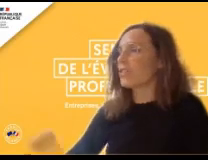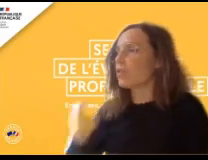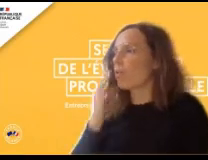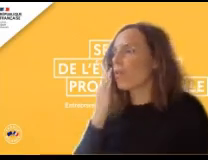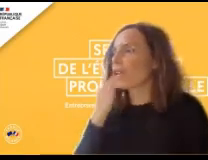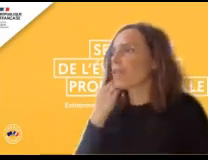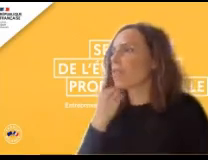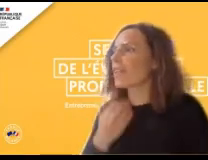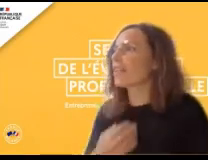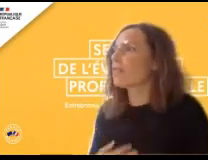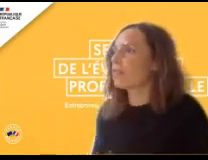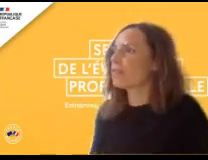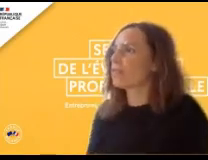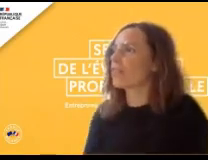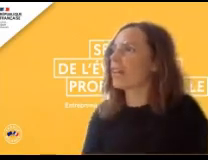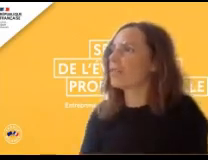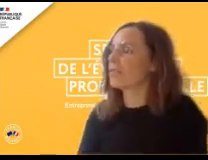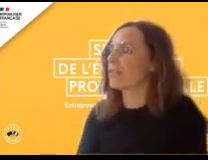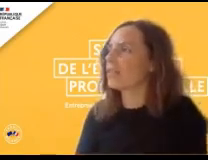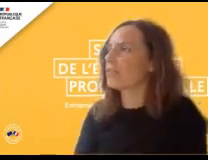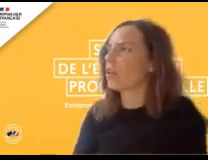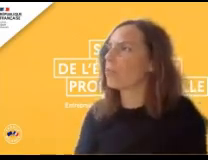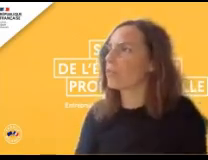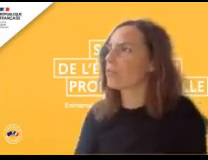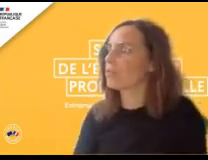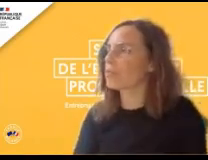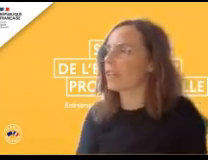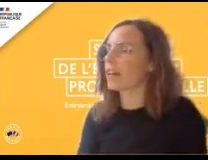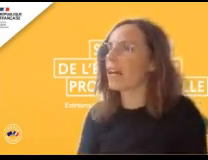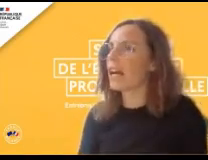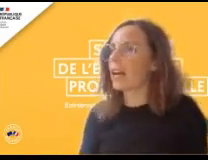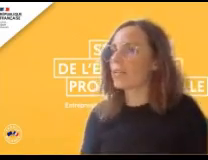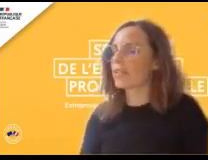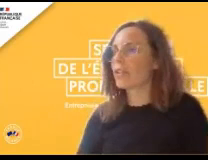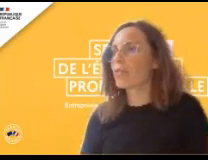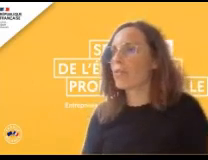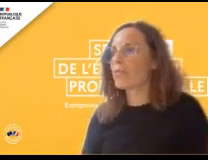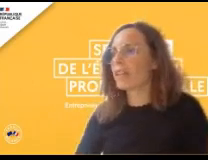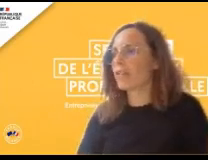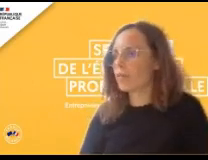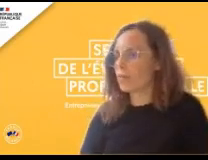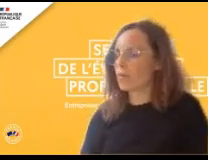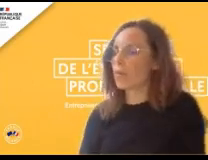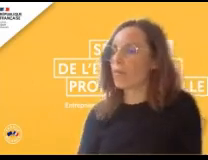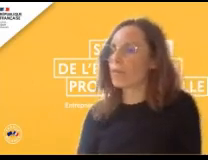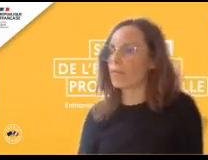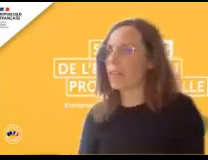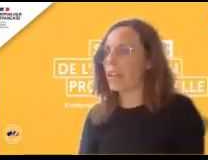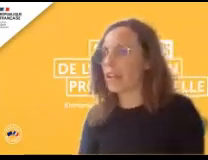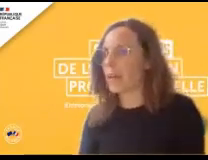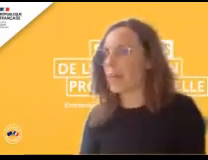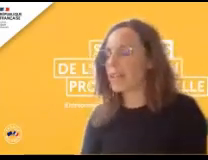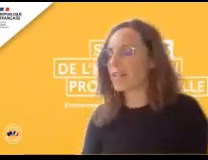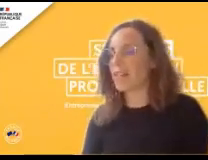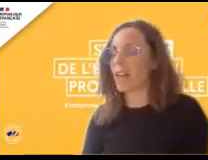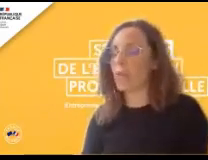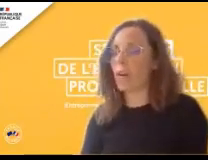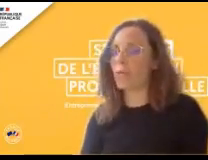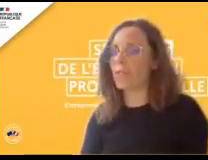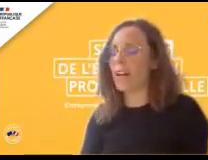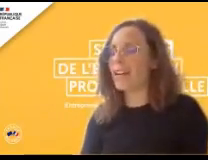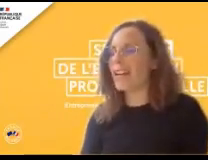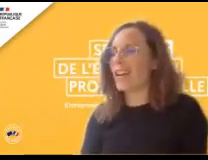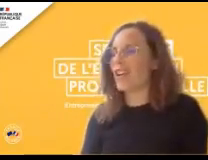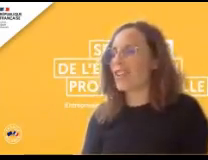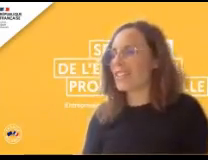Il y a une question qui concerne les fonctionnaires. Est-ce que c'est différent pour les fonctionnaires? Alors, c'est vrai que le conseil en évolution professionnelle, à la base, dans la